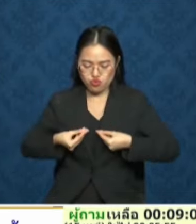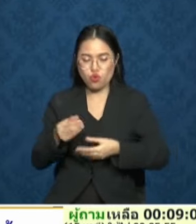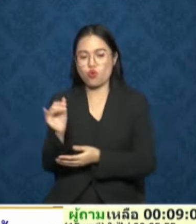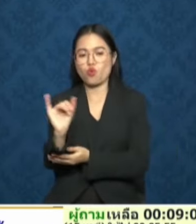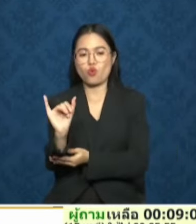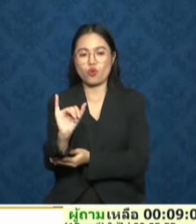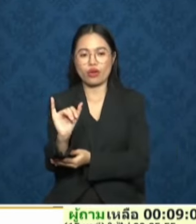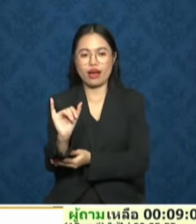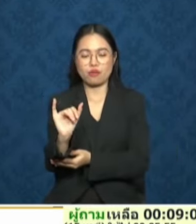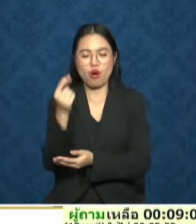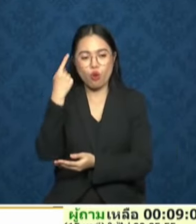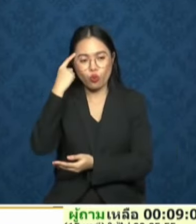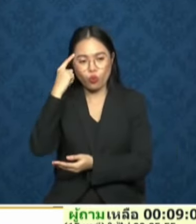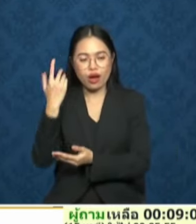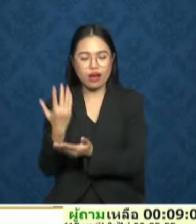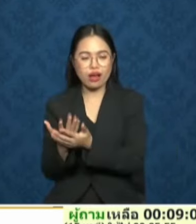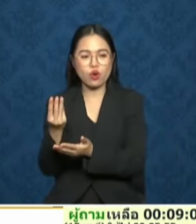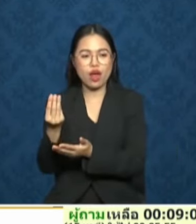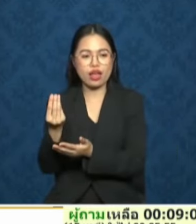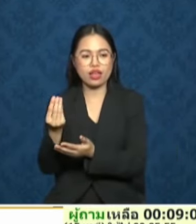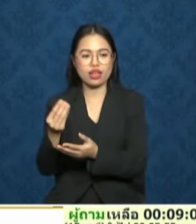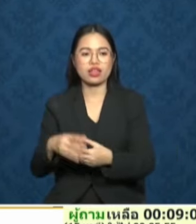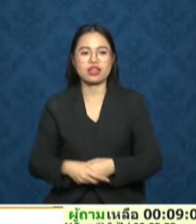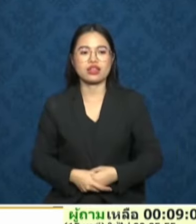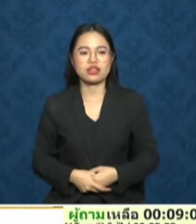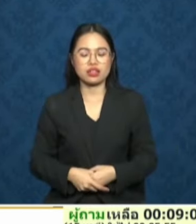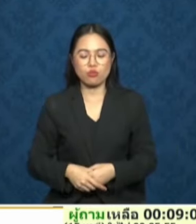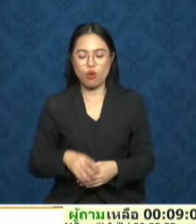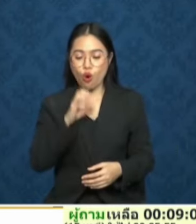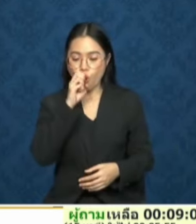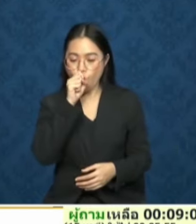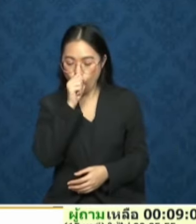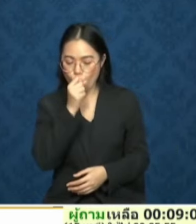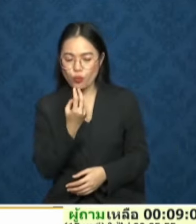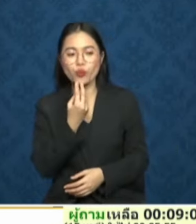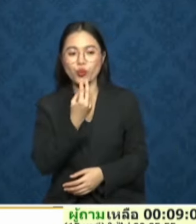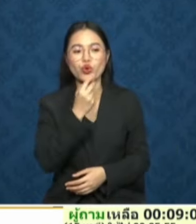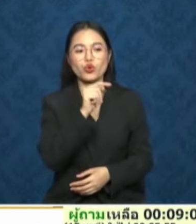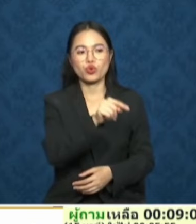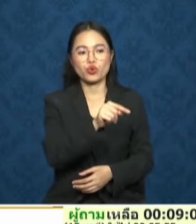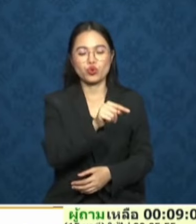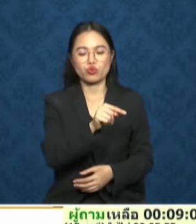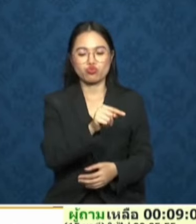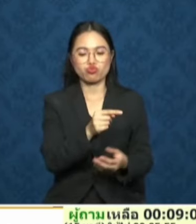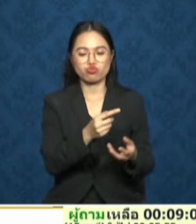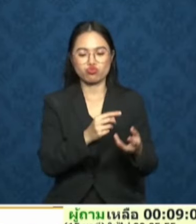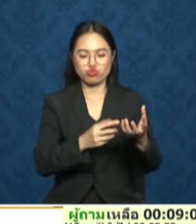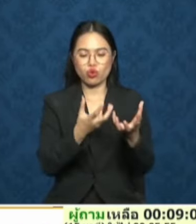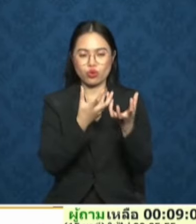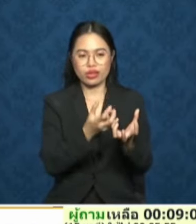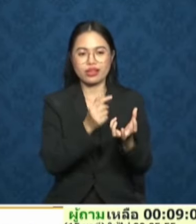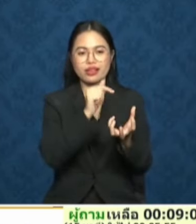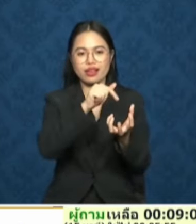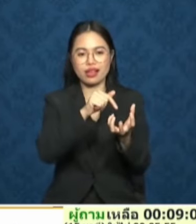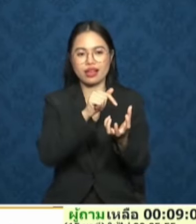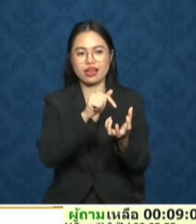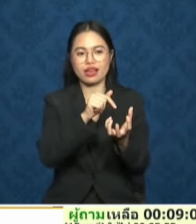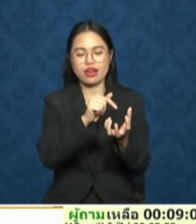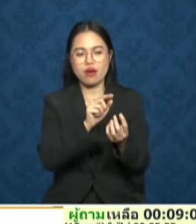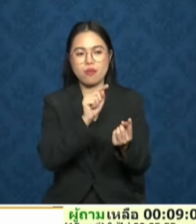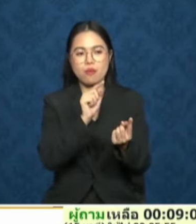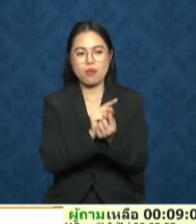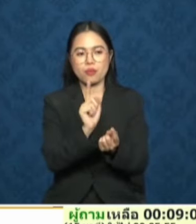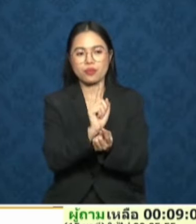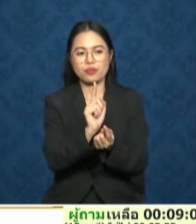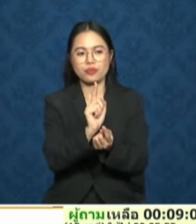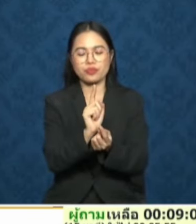มมอยู่ปริมาณเทาไร่นะคะพóเราไปดูนะคะ ความส่มบูรณษ์ของริเทียม ที่อยู่ในหลงบางอิตุ้มค่ะเราก็ได